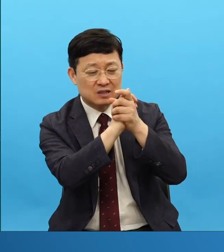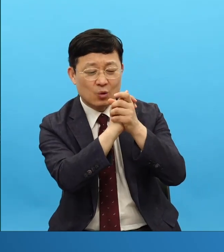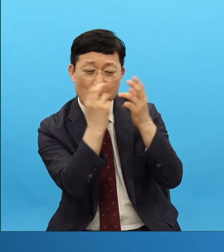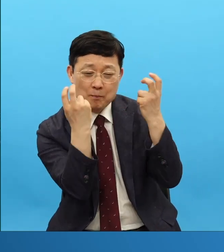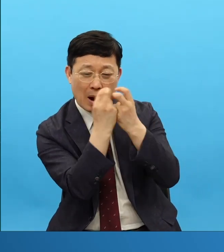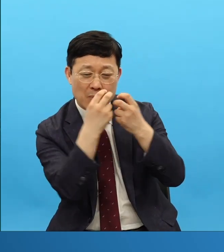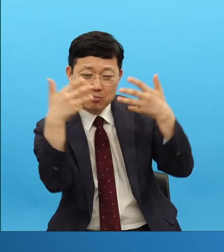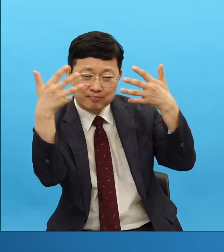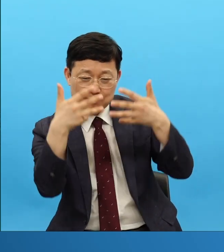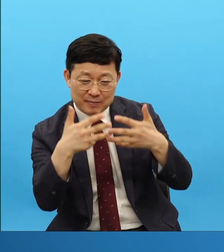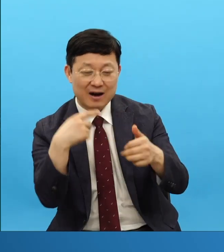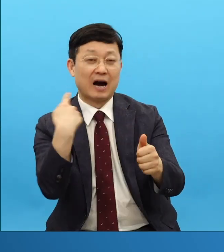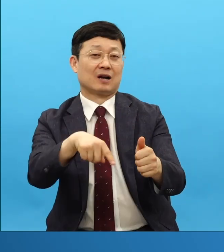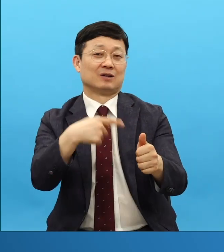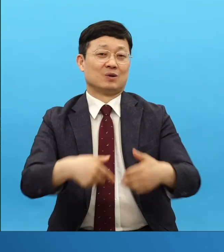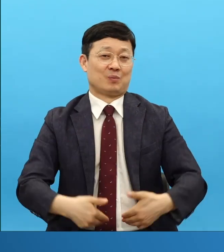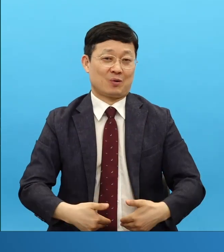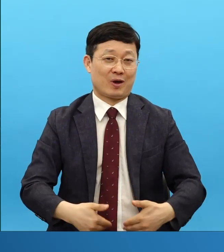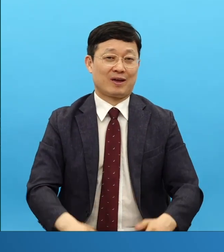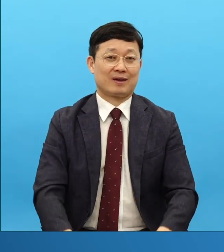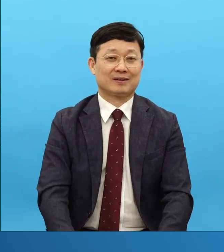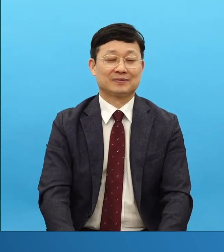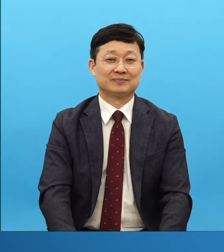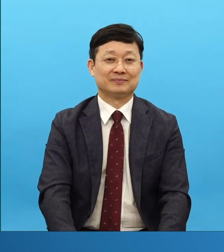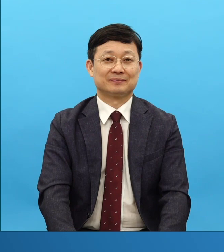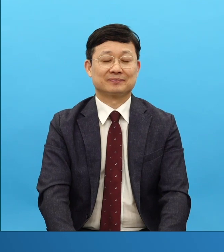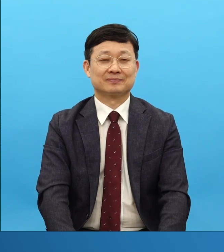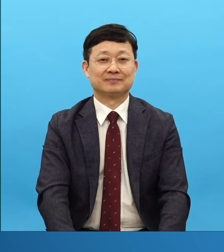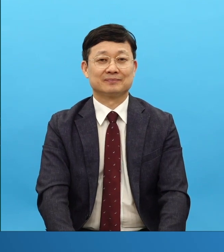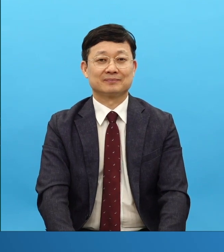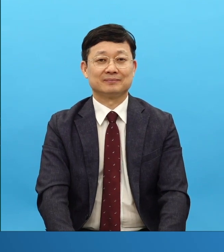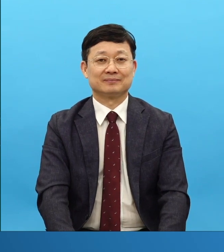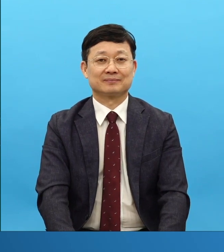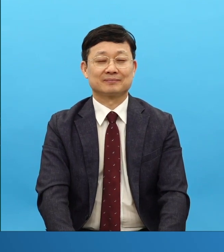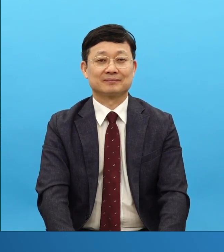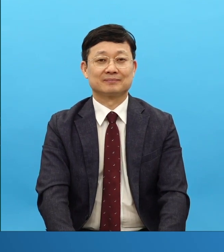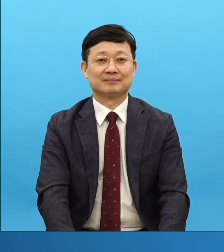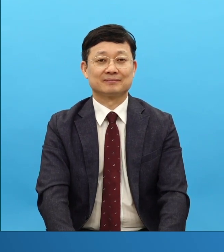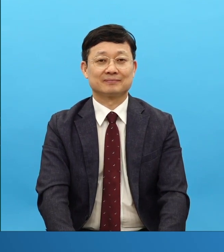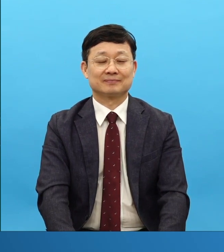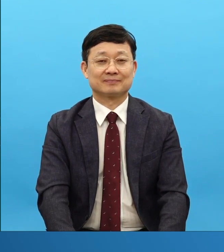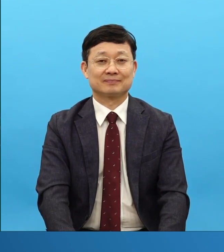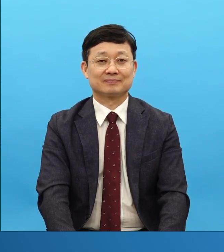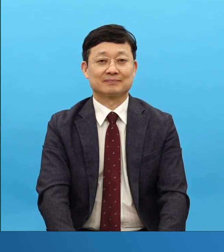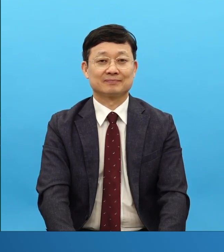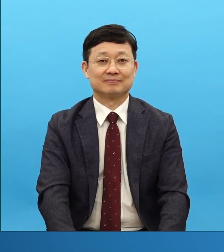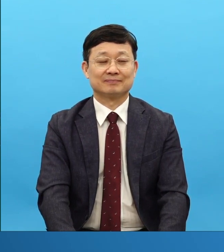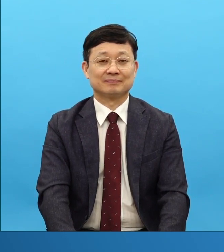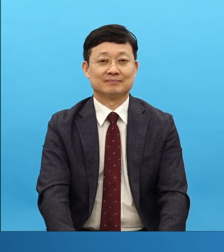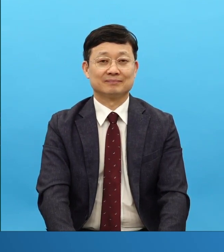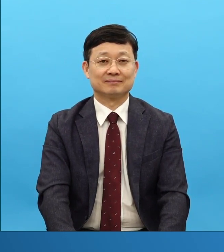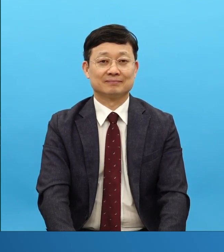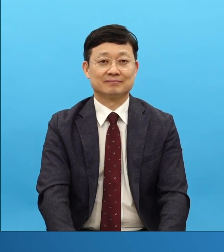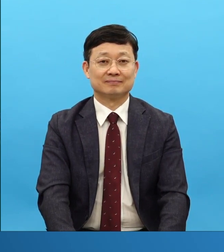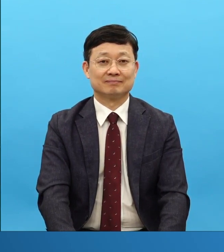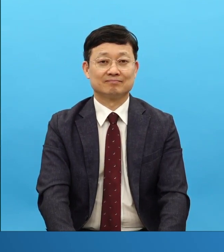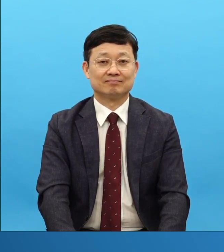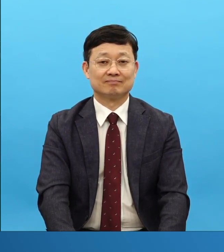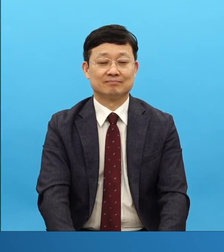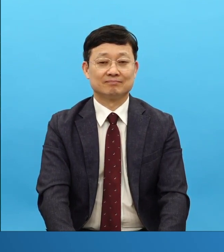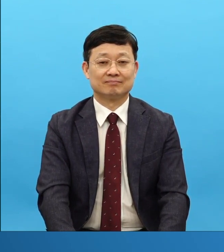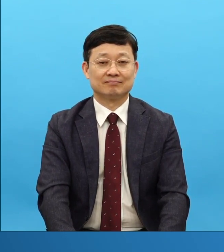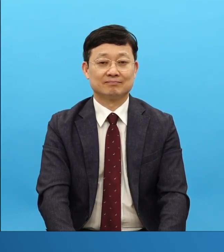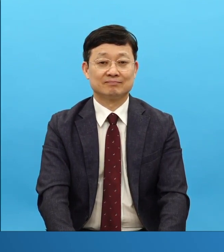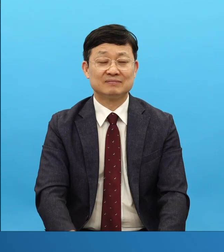lose hold of this. Remnants, the 3-day weekend age, when you have this forum, and realistically have them know this. 그래서 실제로 이 기도를